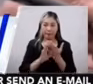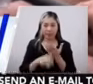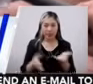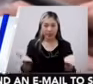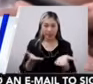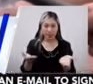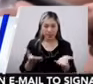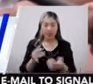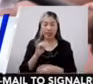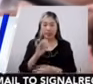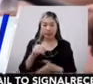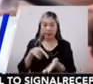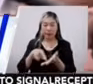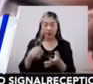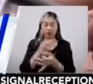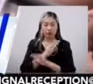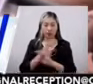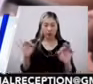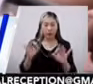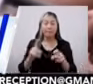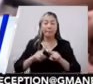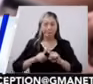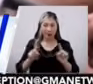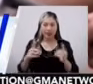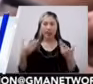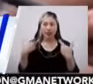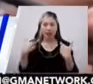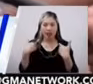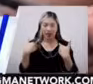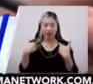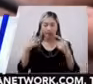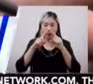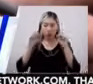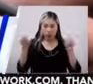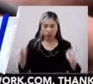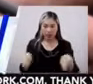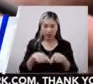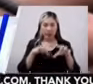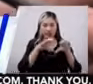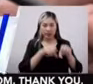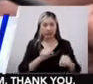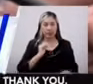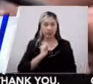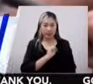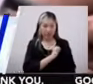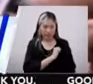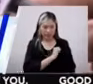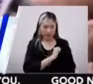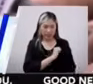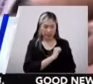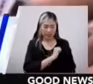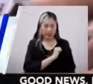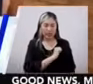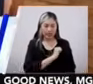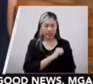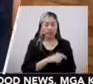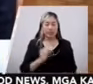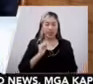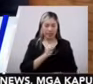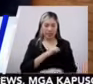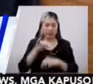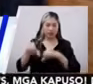PNP. Isa-serve po yung arrest order po ng Senate so the Senate could take custody of her po. Okay, sa